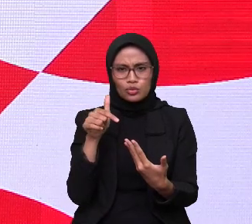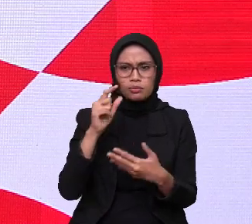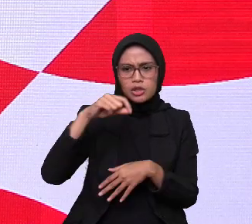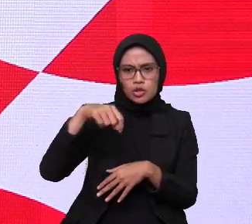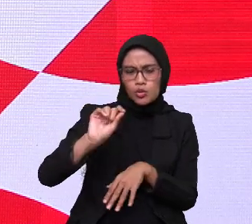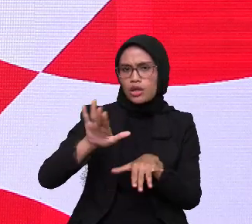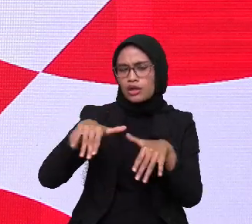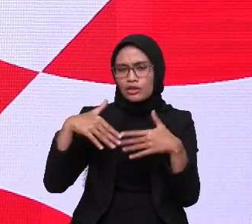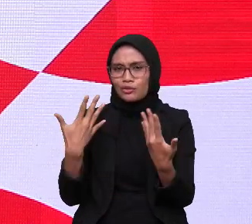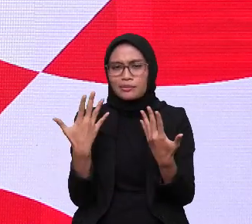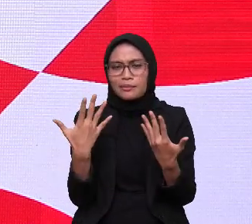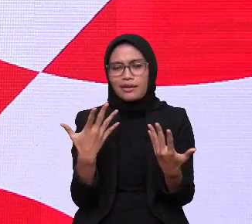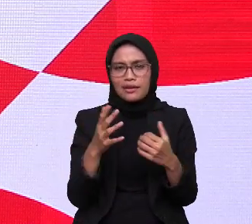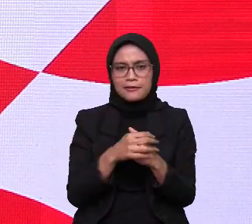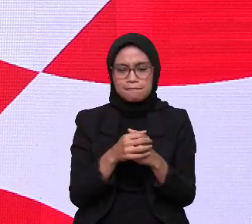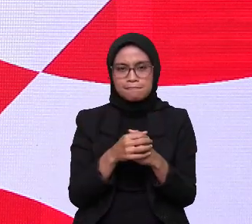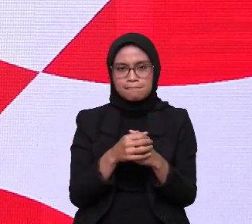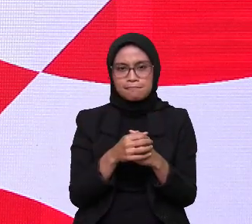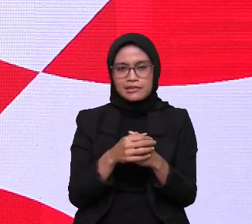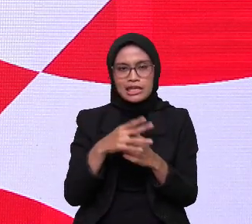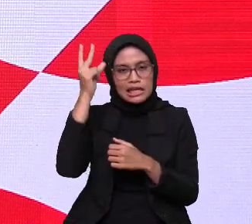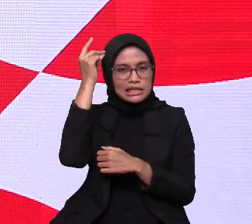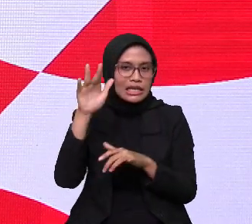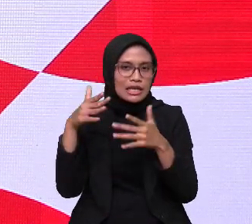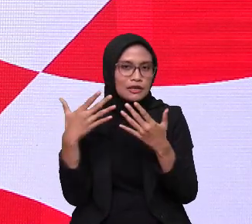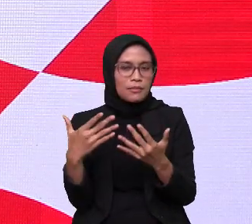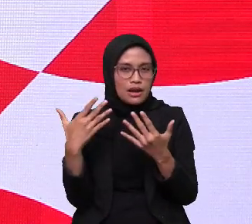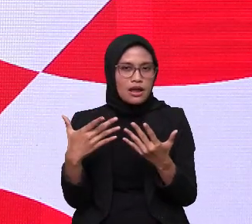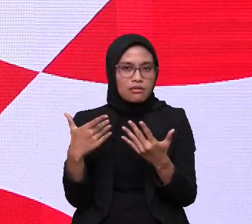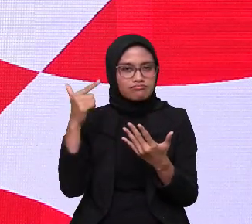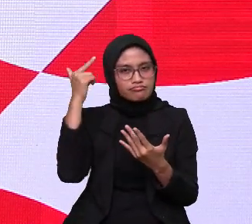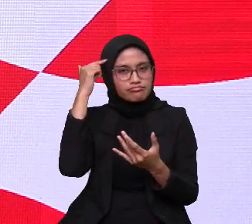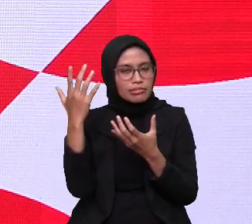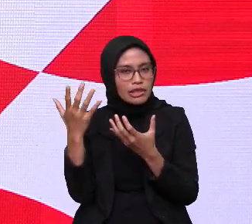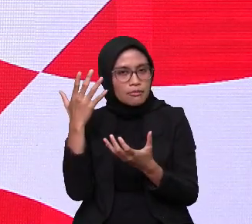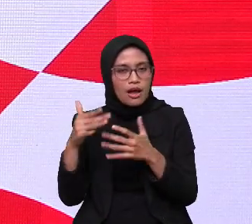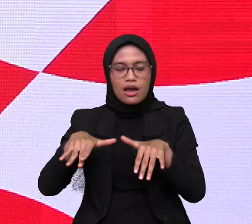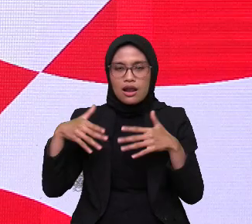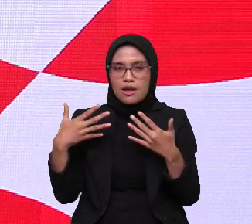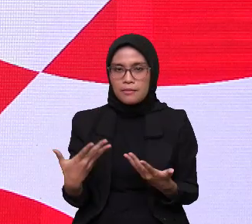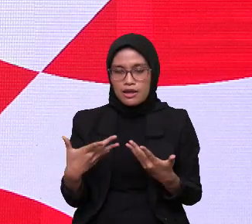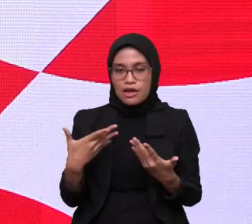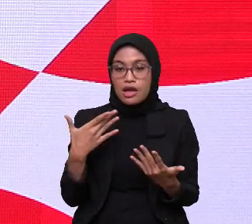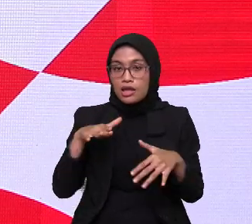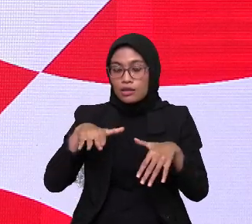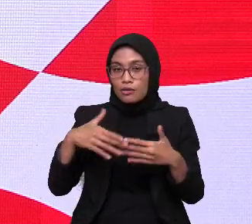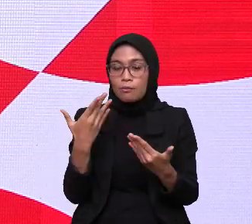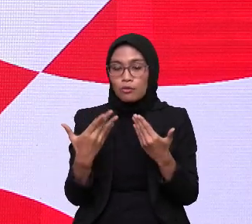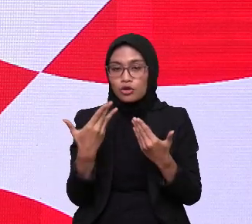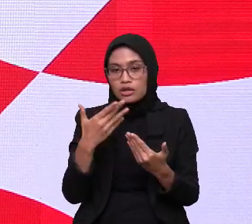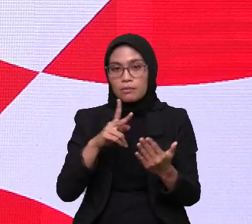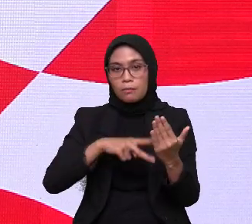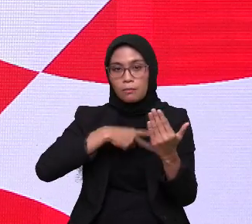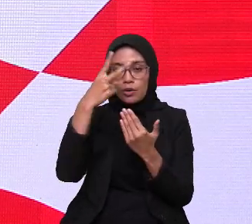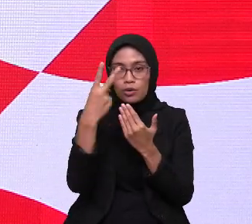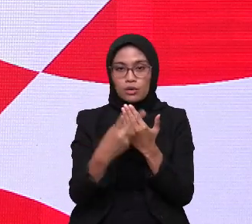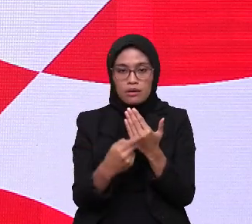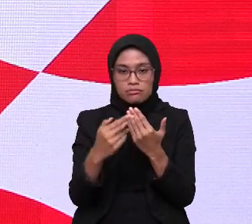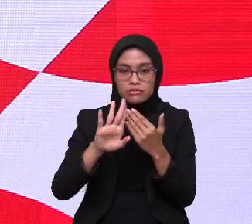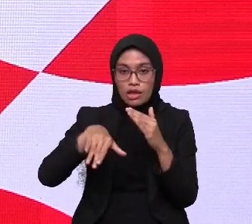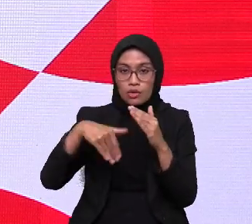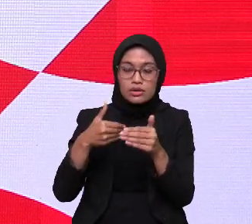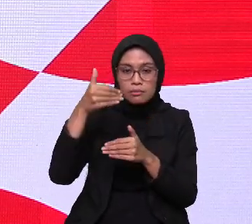vaksin coffee terbayar saat ini apa saja pertimbangannya Lalu apakah kemungkinan program vaksinasi prof tahun depan akan menjadi sebuah